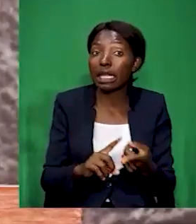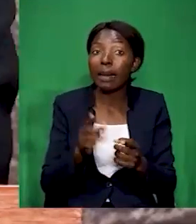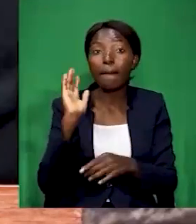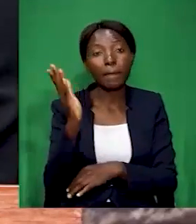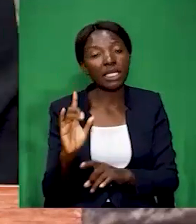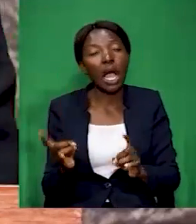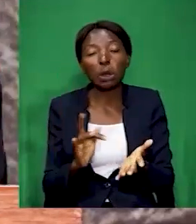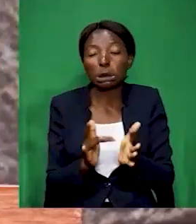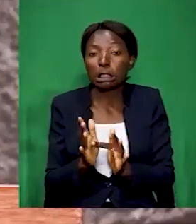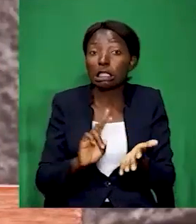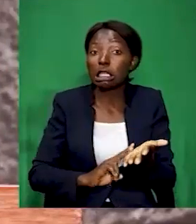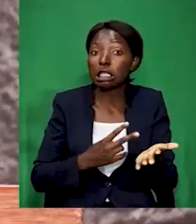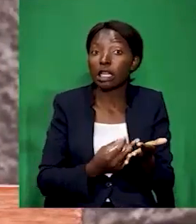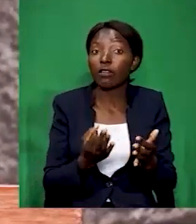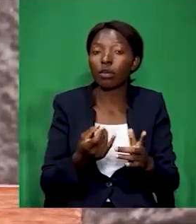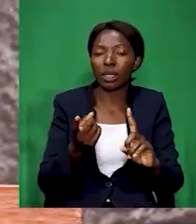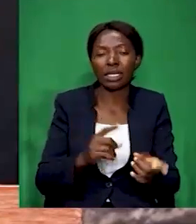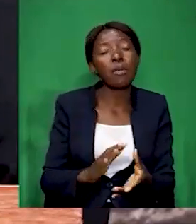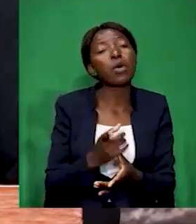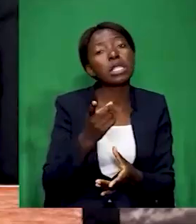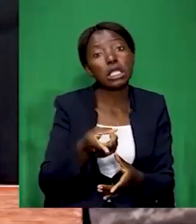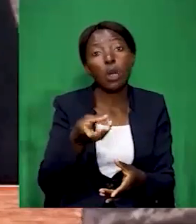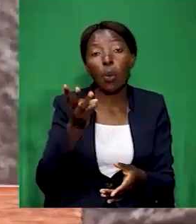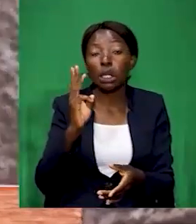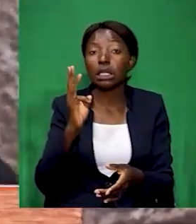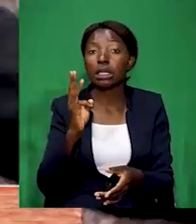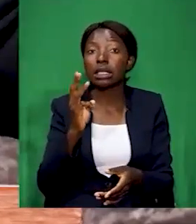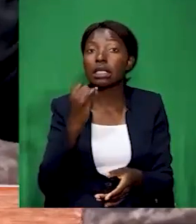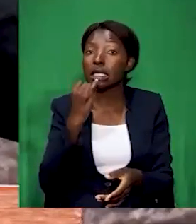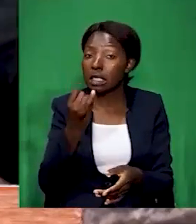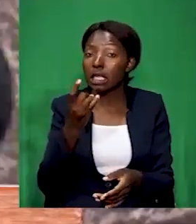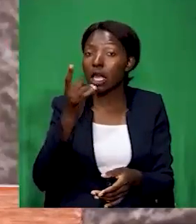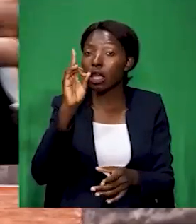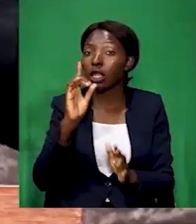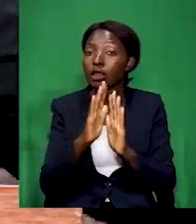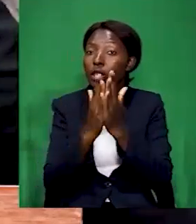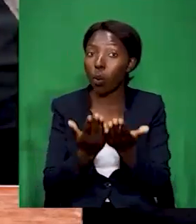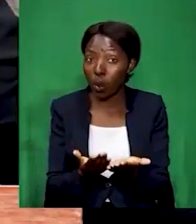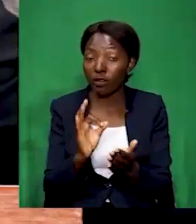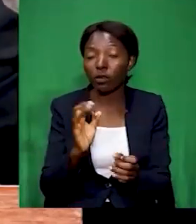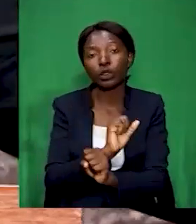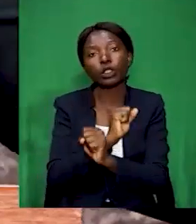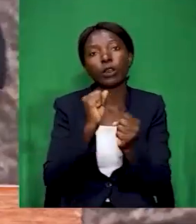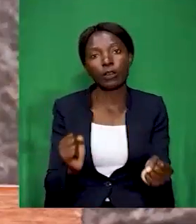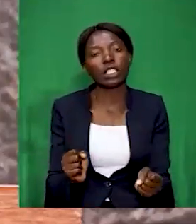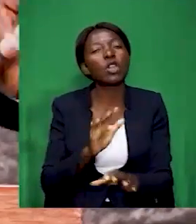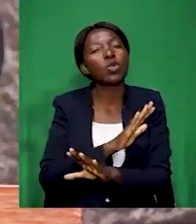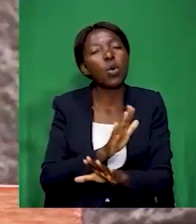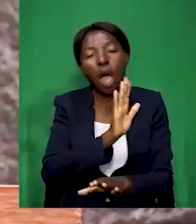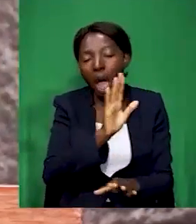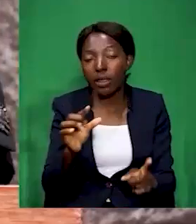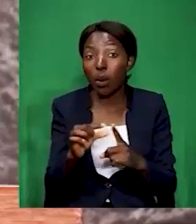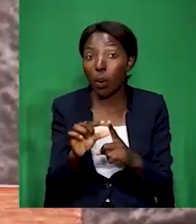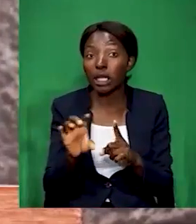agoparidza Kristu kumuka kwake nekuti ndo vhangeri reruponeso ndo vhangeri rakati migira ruponeso hakuna